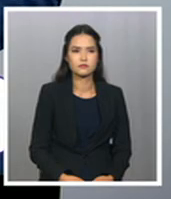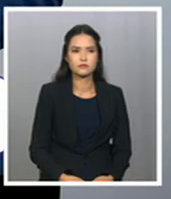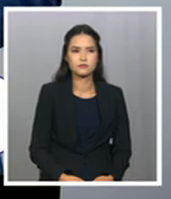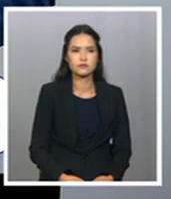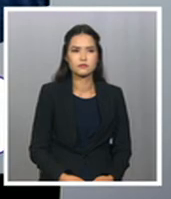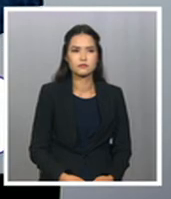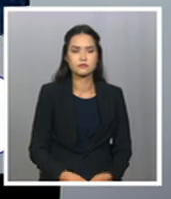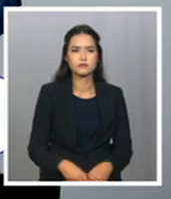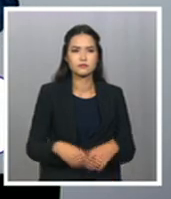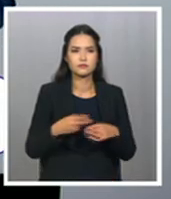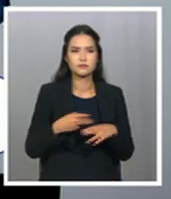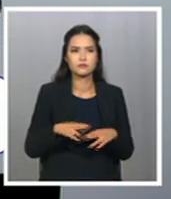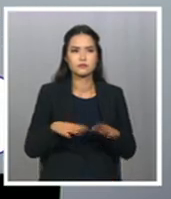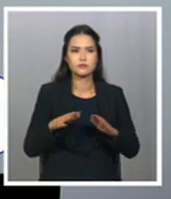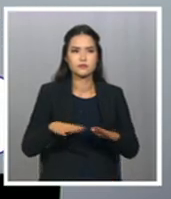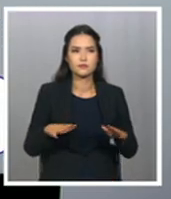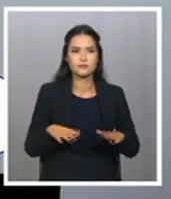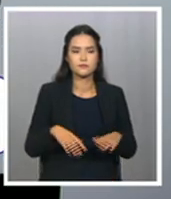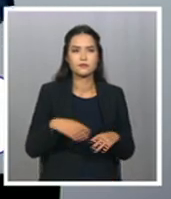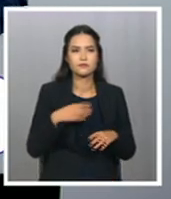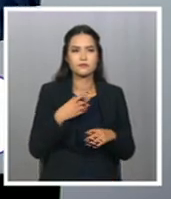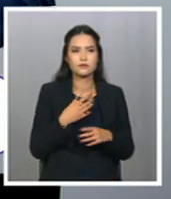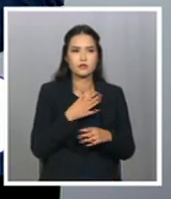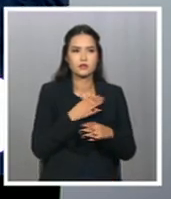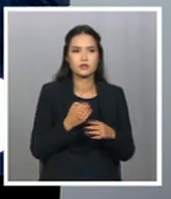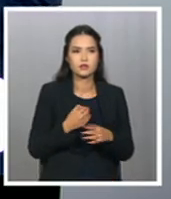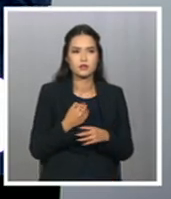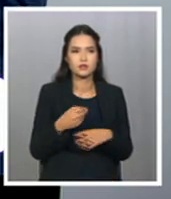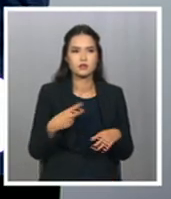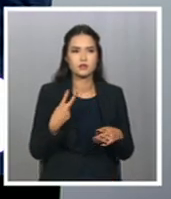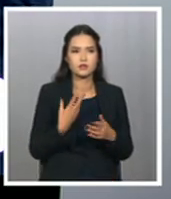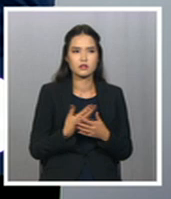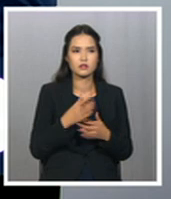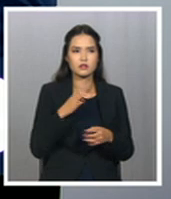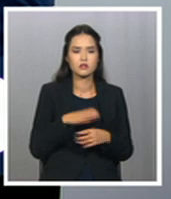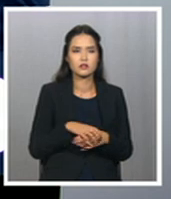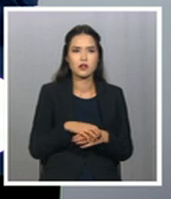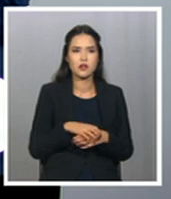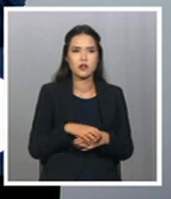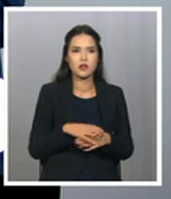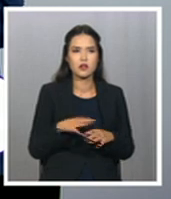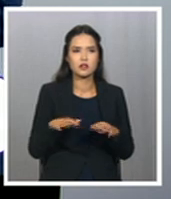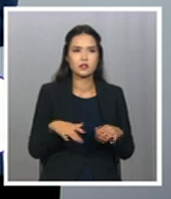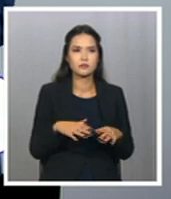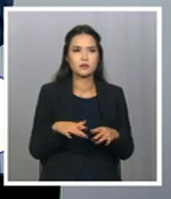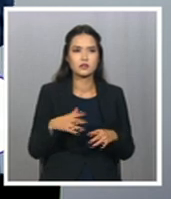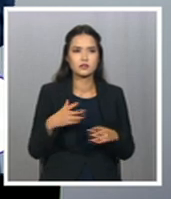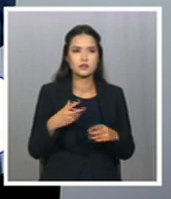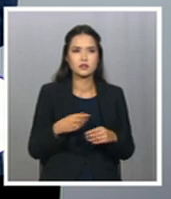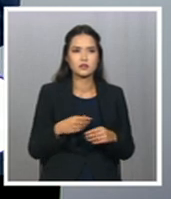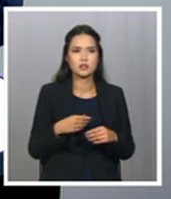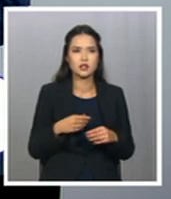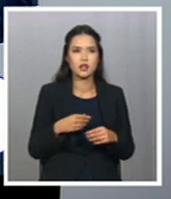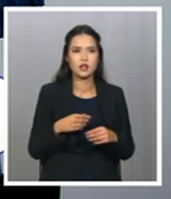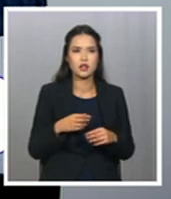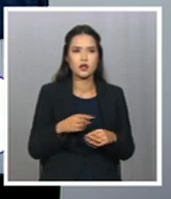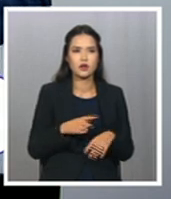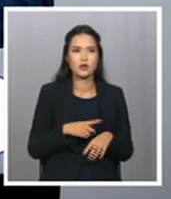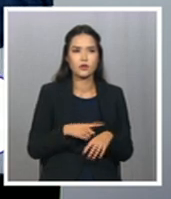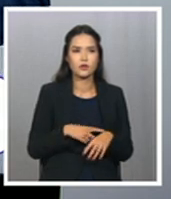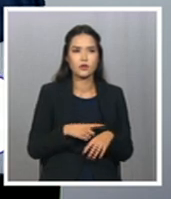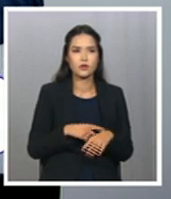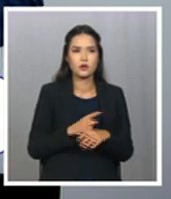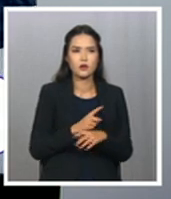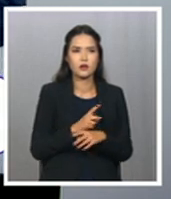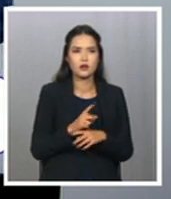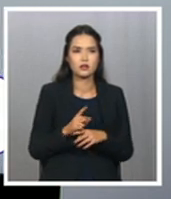Енді оқушылар, біз жаңа бейне материалдан байқағанымыздай, тербеліс кезіндегі уақыт өтуіне байланысты